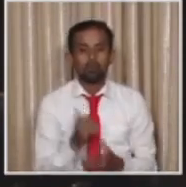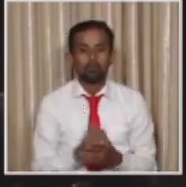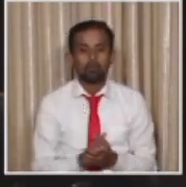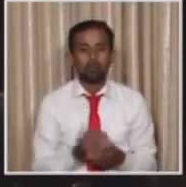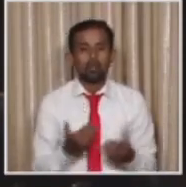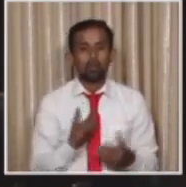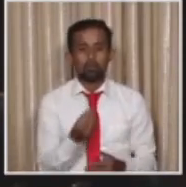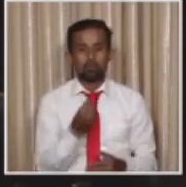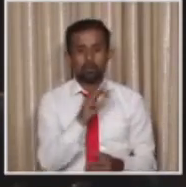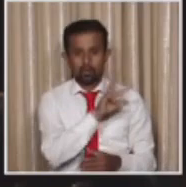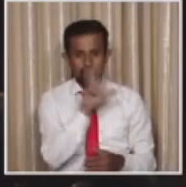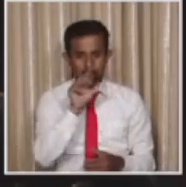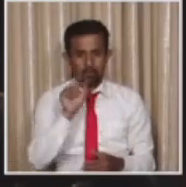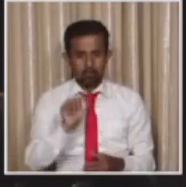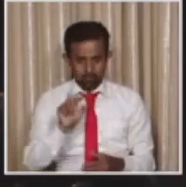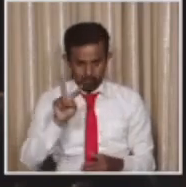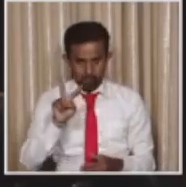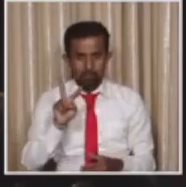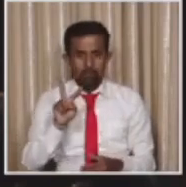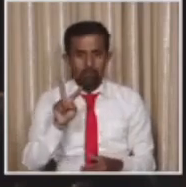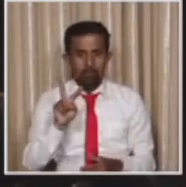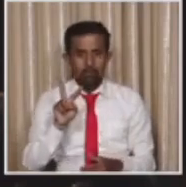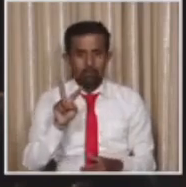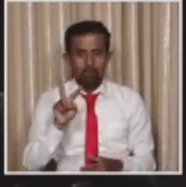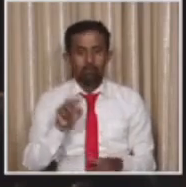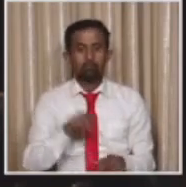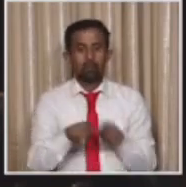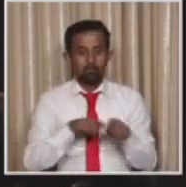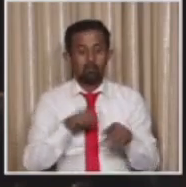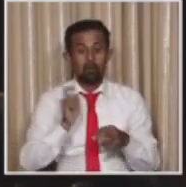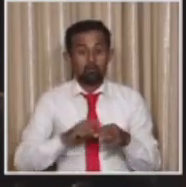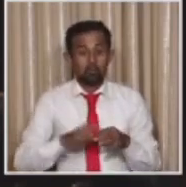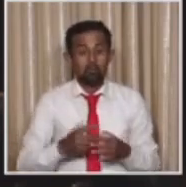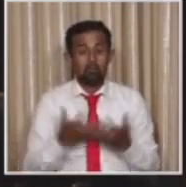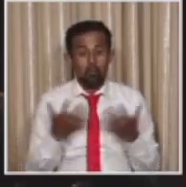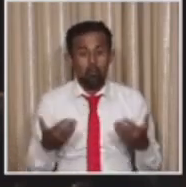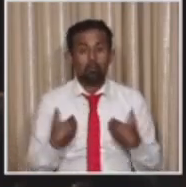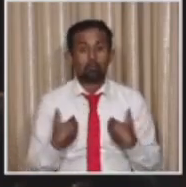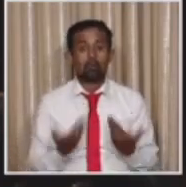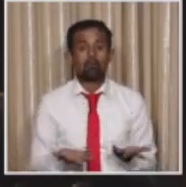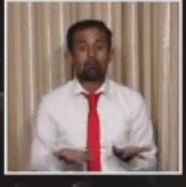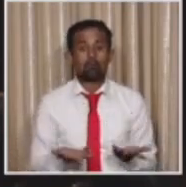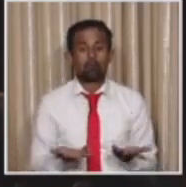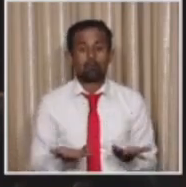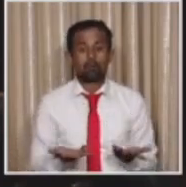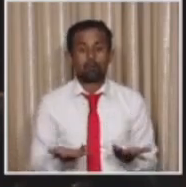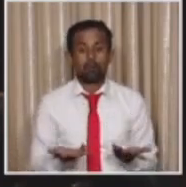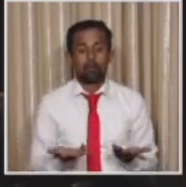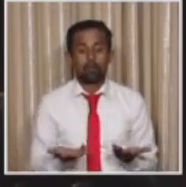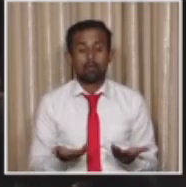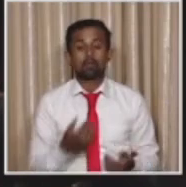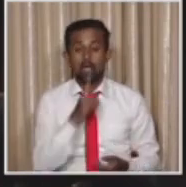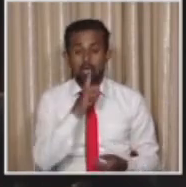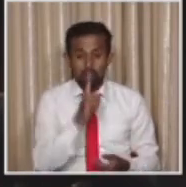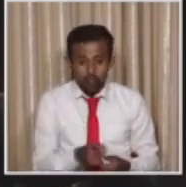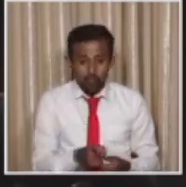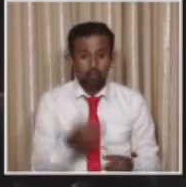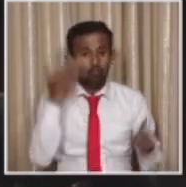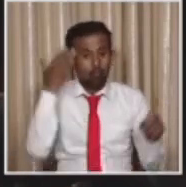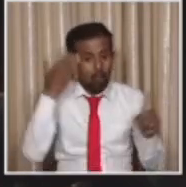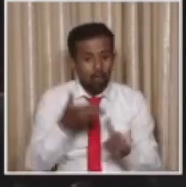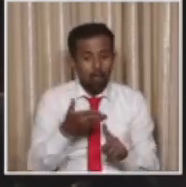අපිට හම්බෙන්නේ 19.2ද? මෙන්න මේ වගේ ප්‍රශ්න ගන්නවක් අපිට මුණ දිලා තියෙනවා. ඒ නිසා තමයි අපි මේවා සම්බන්ධව